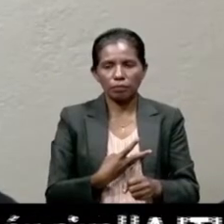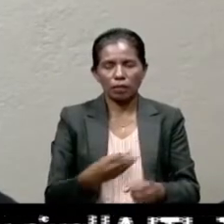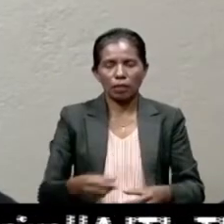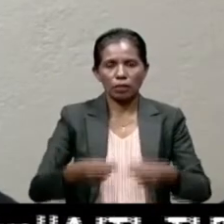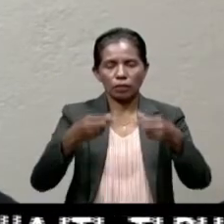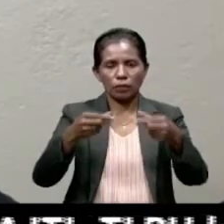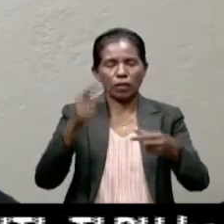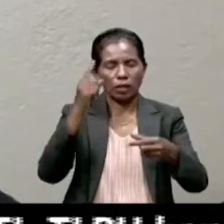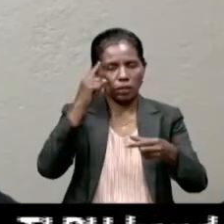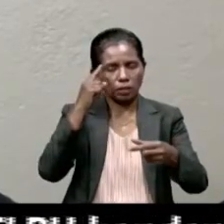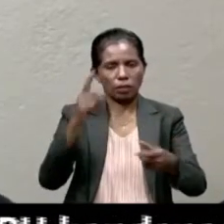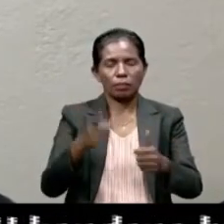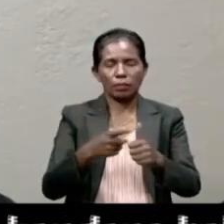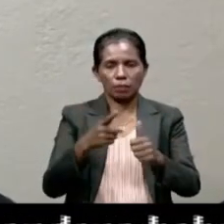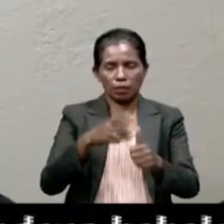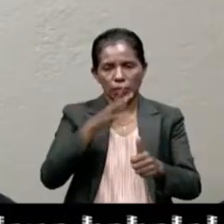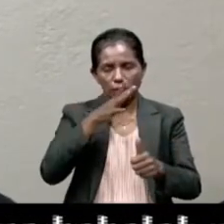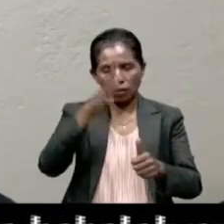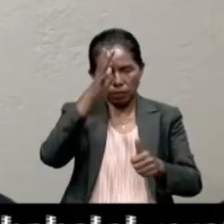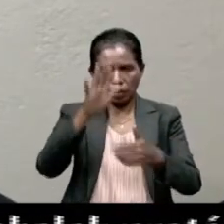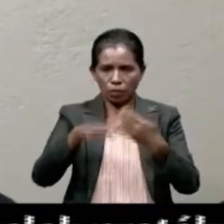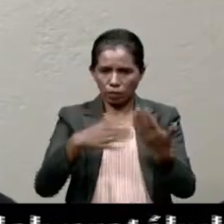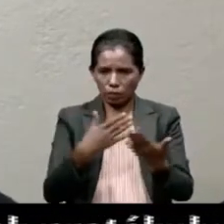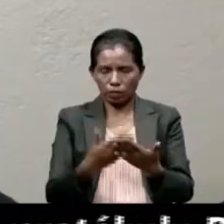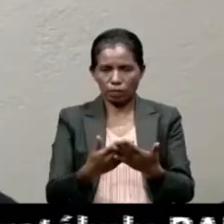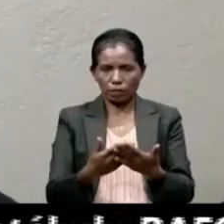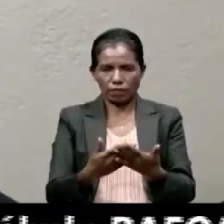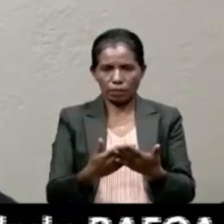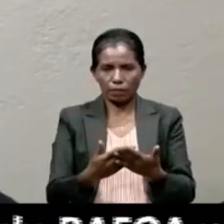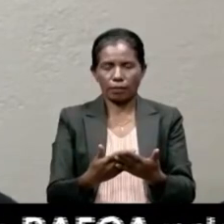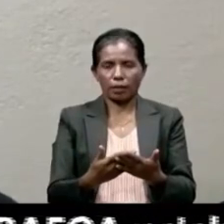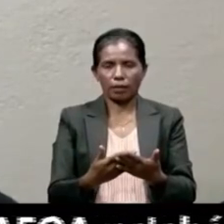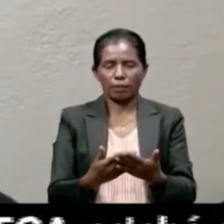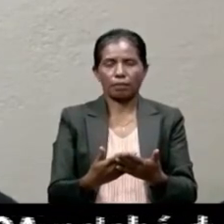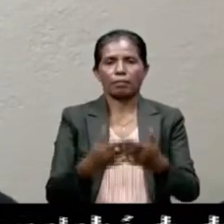fohanoe ba primeiro ina amansira atu bele